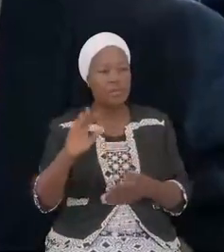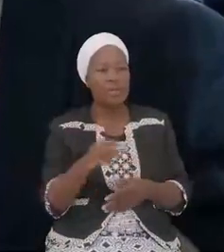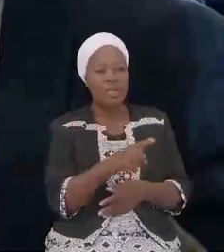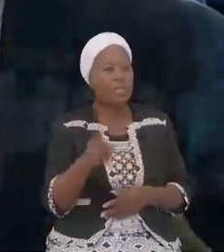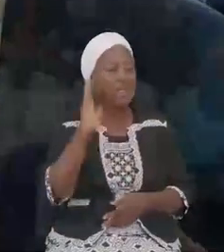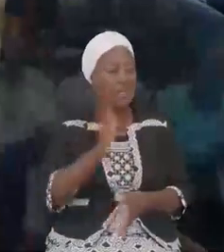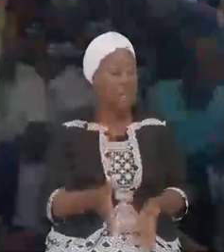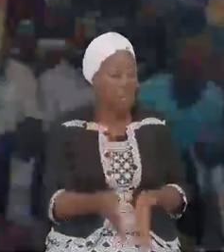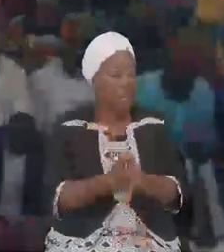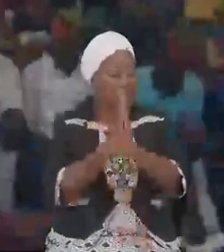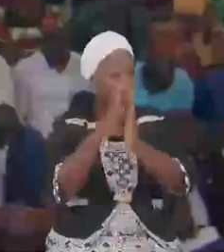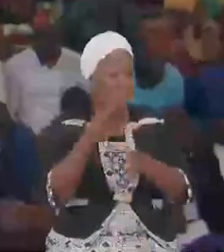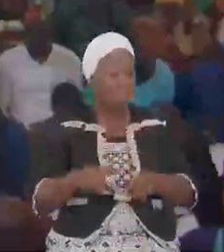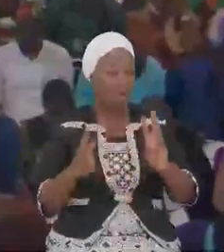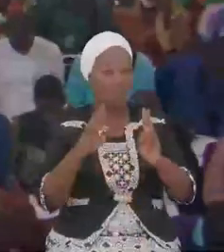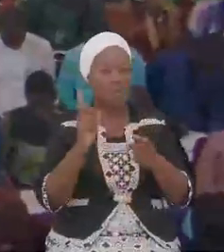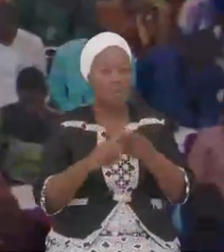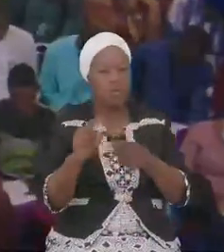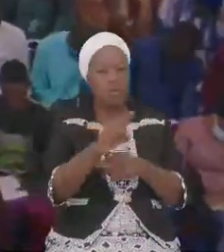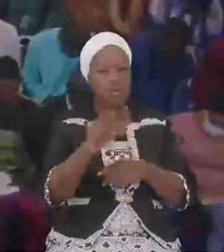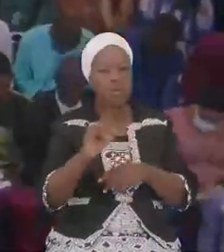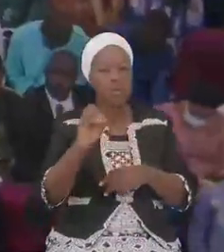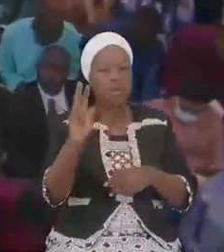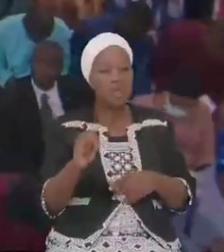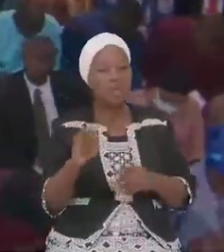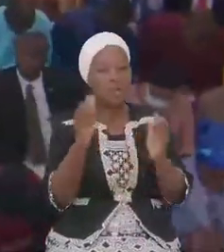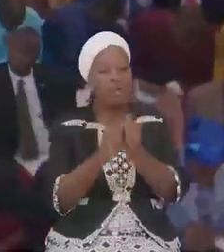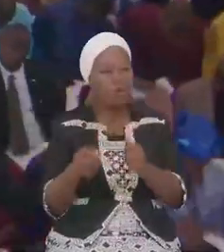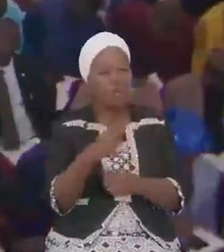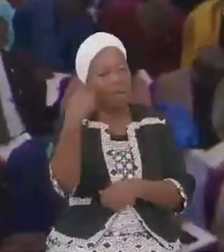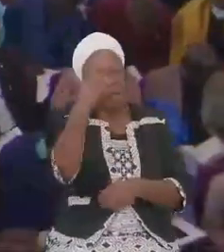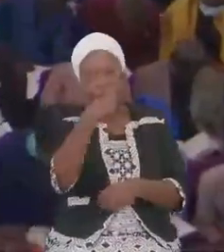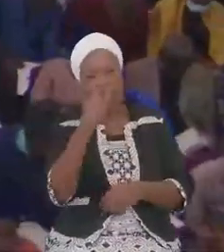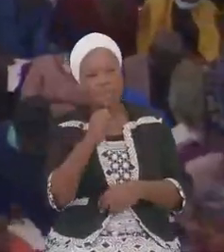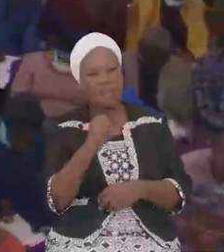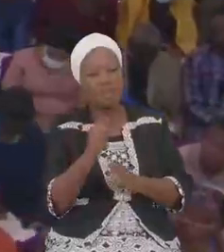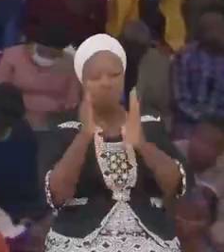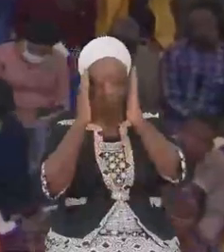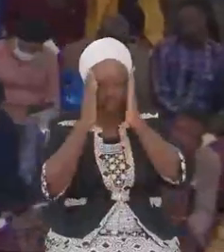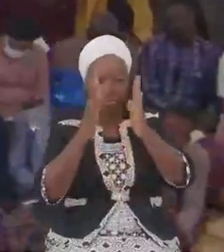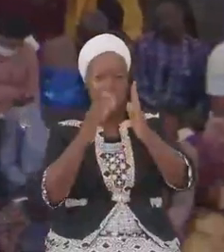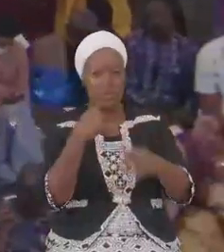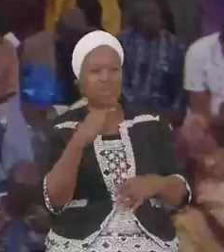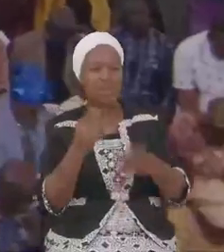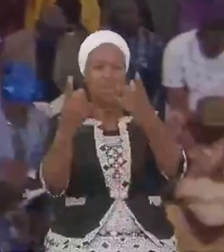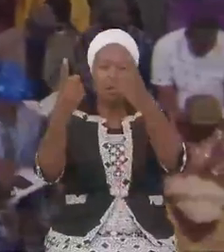Ils s'informeront du chemin de Sion et tourneront vers elle leur regard.